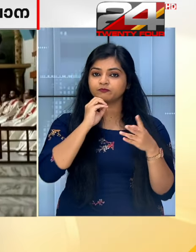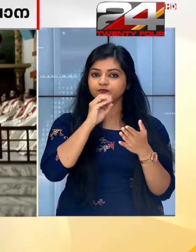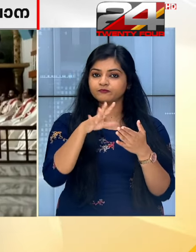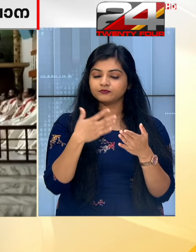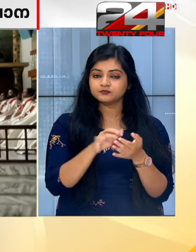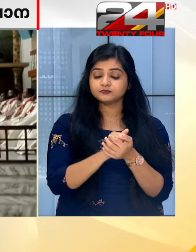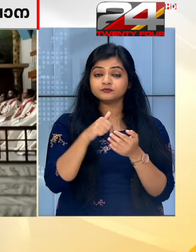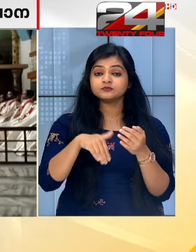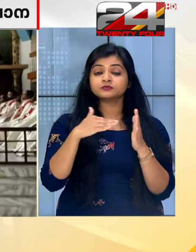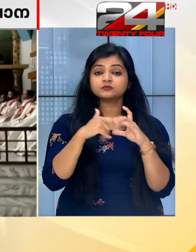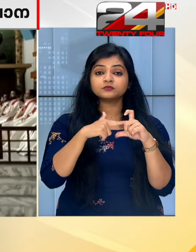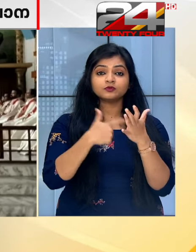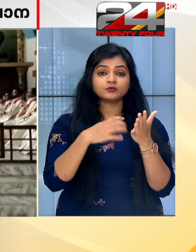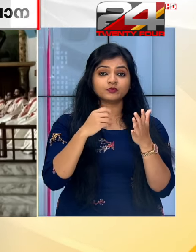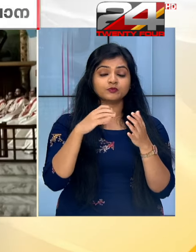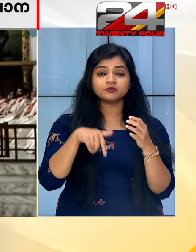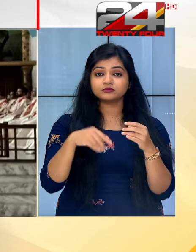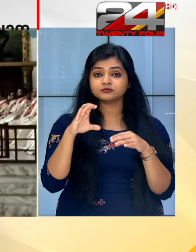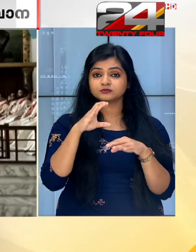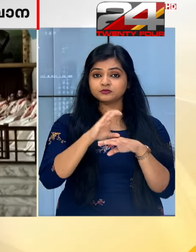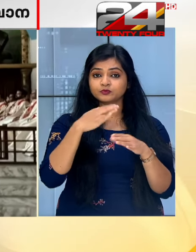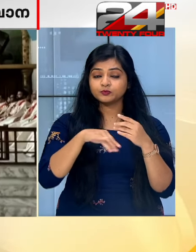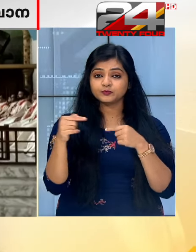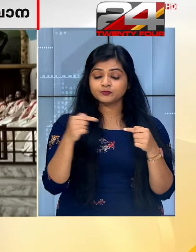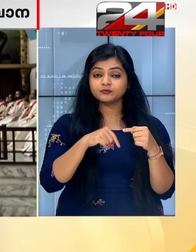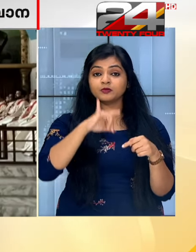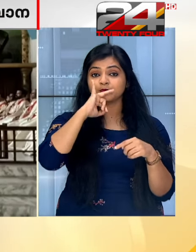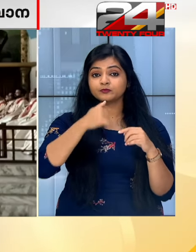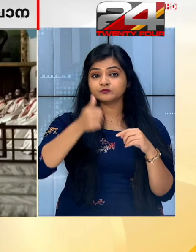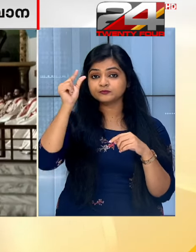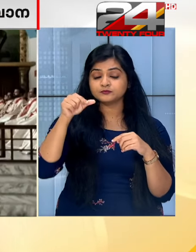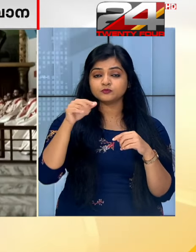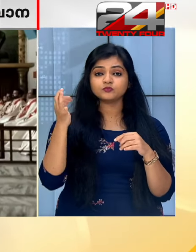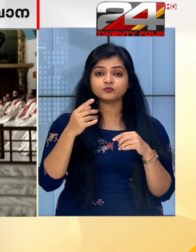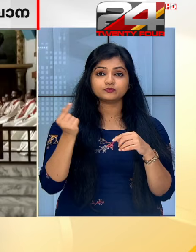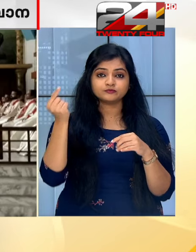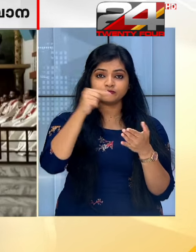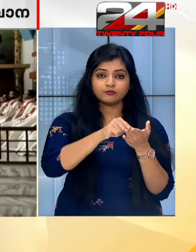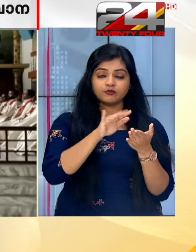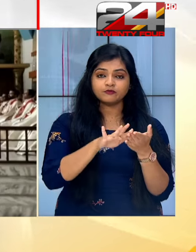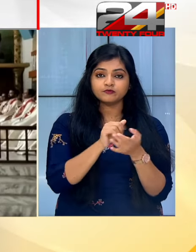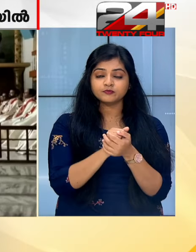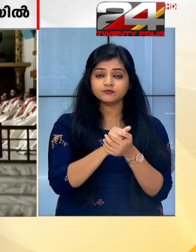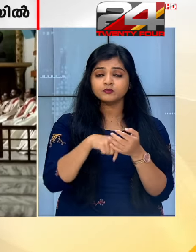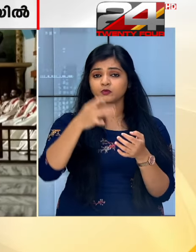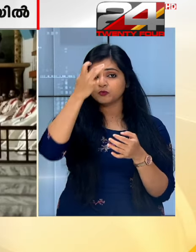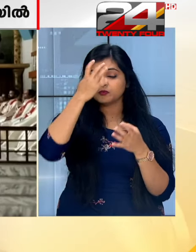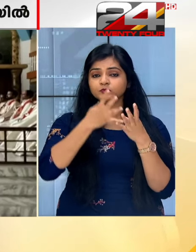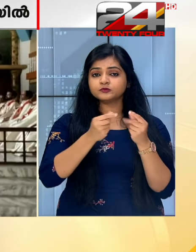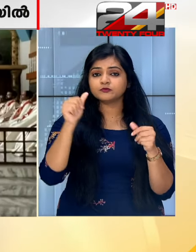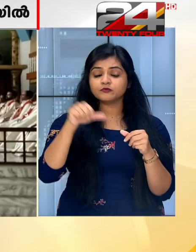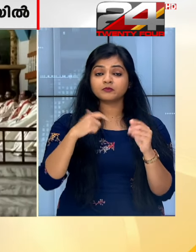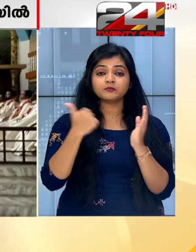സഭയിലെ തർക്കം പരിഹരിക്കുന്നതിന് വേണ്ടിയായിരുന്നു മാർ സിറിൽ വാസലിനെ മാർപ്പാപ്പയുടെ പ്രതിനിധിയായി നിയോഗിച്ചിരുന്നത്. പക്ഷേ അപ്പോഴും പ്രശ്നങ്ങൾക്ക് അയവ് വന്നില്ല.